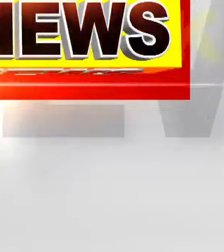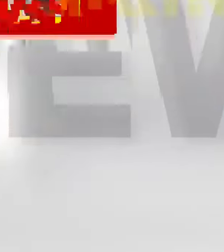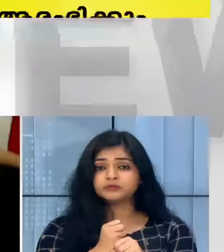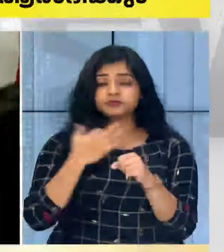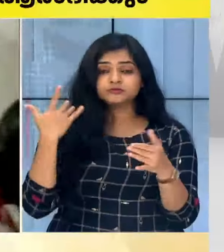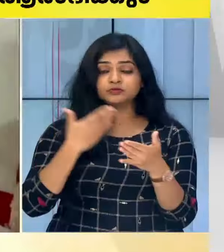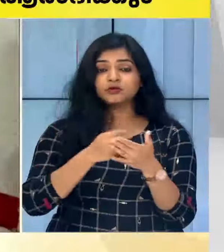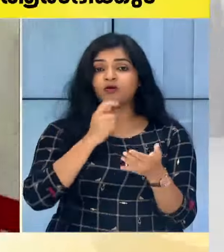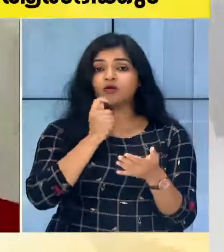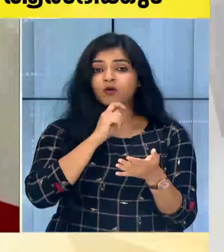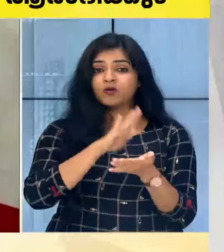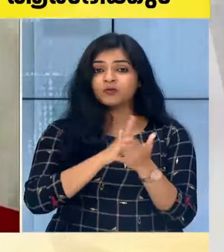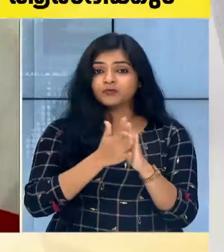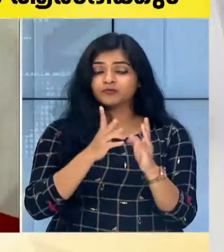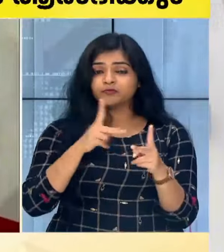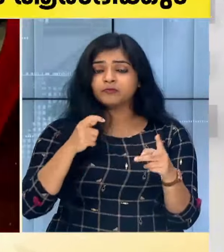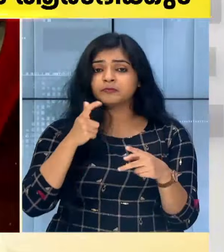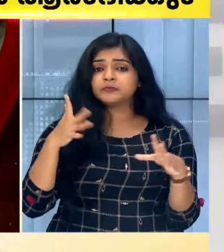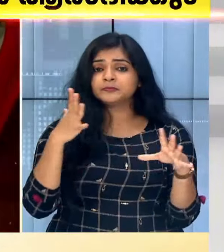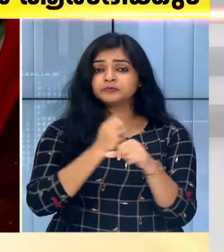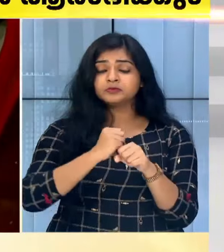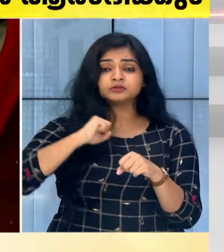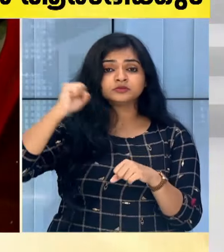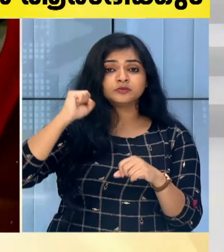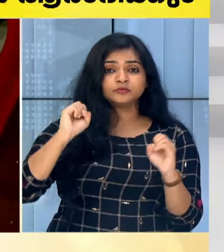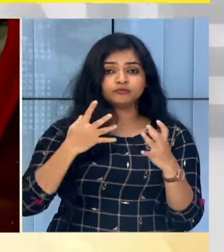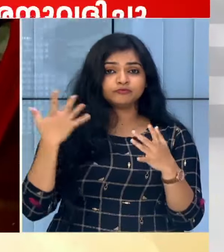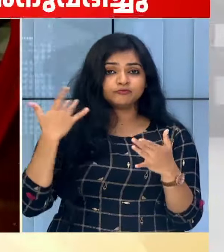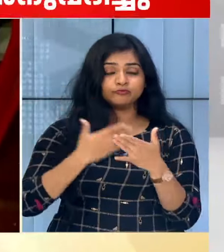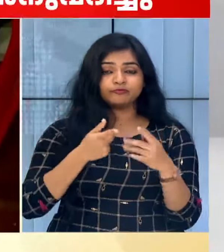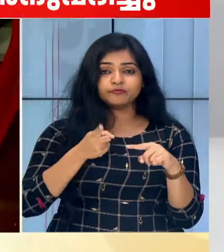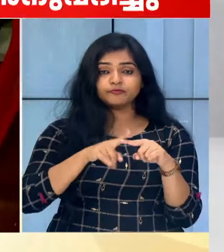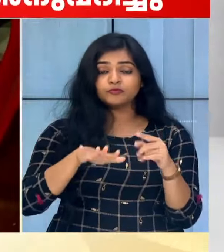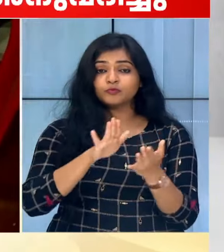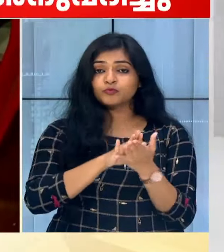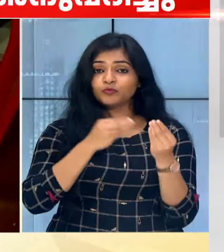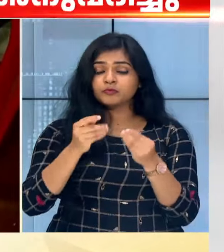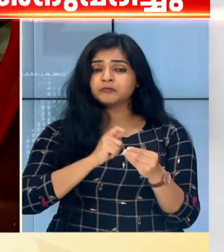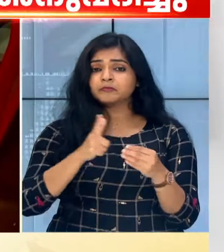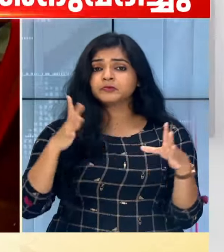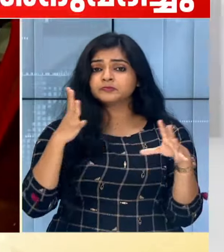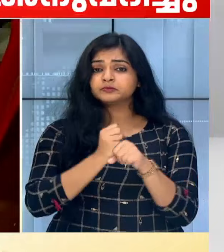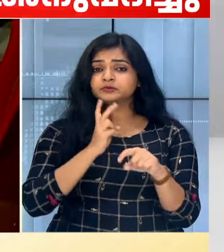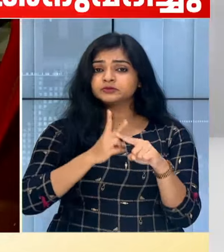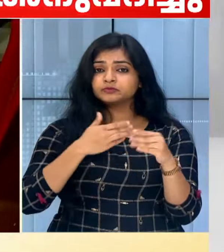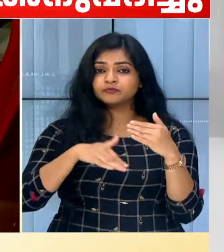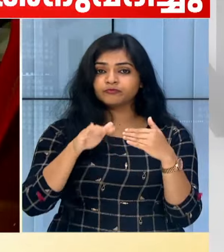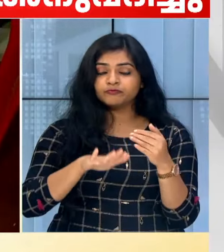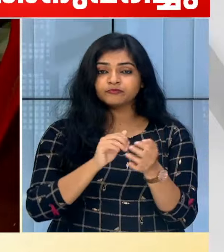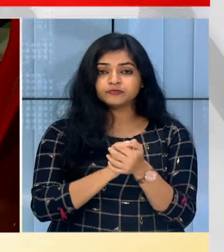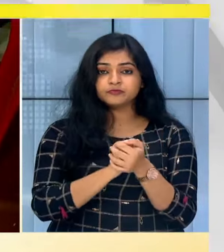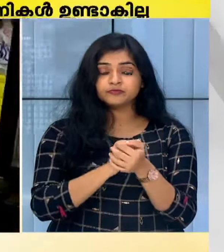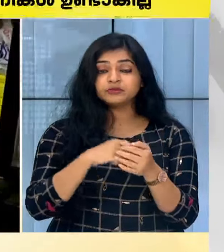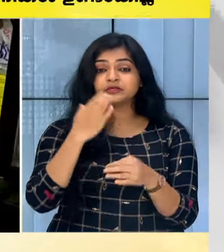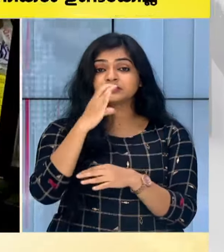മുതലുള്ള കുടിശ്ശികയുണ്ട്, അവർ പ്രതിഷേധിച്ചു, അവർ സമരത്തിനിറങ്ങി. ഉറപ്പുകൾക്കപ്പുറത്തേക്ക് പണം കിട്ടാത്ത ഒരു സാഹചര്യം ഉണ്ടെങ്കിലും ഈ